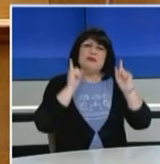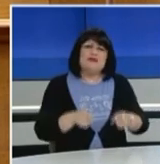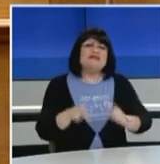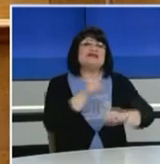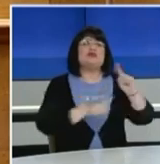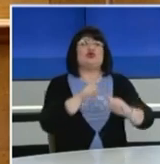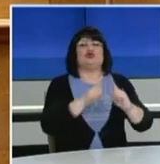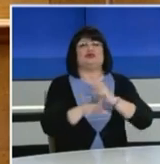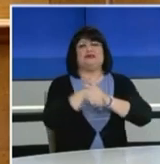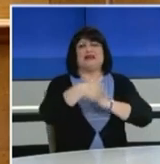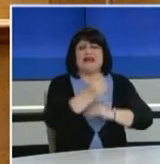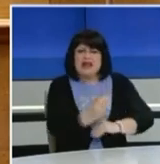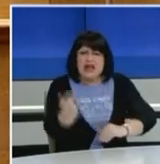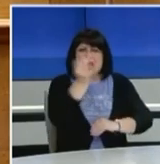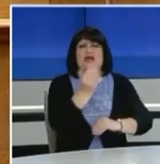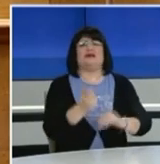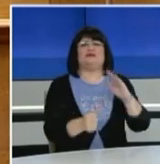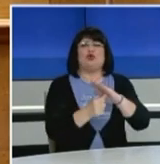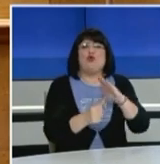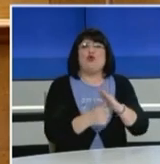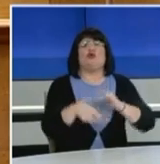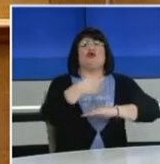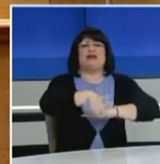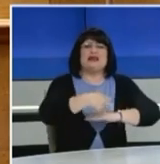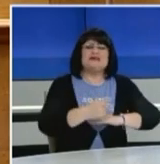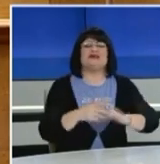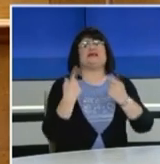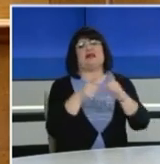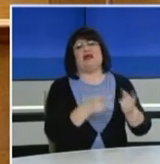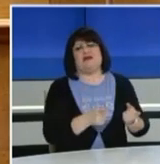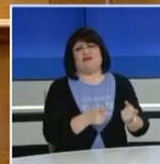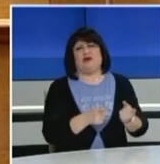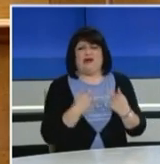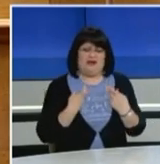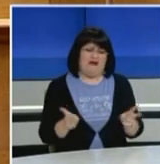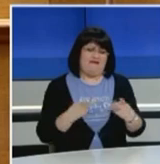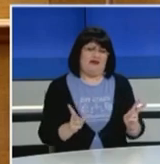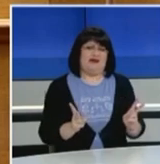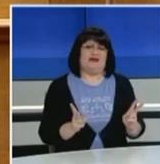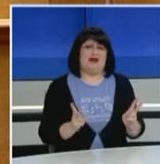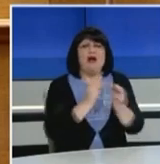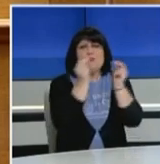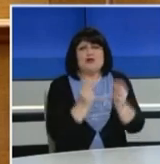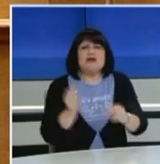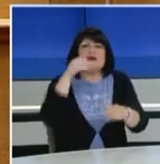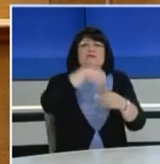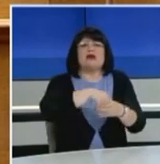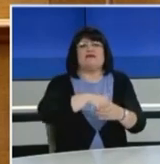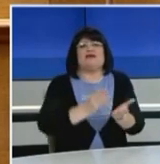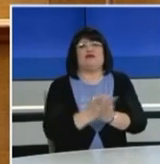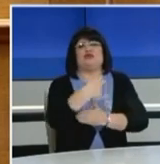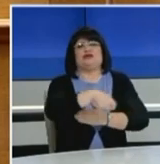πλειοψηφία, ουσιαστικά δίνεται και την τυπική νομιμοποίηση για να γίνονται αυτές οι παρεμβάσεις στη δικαιοσύνη.